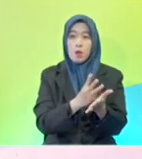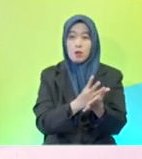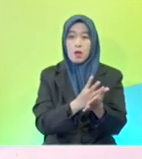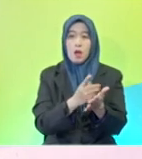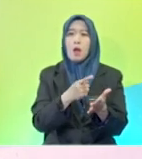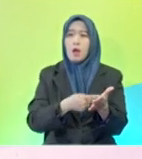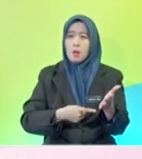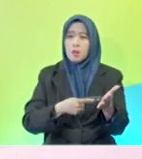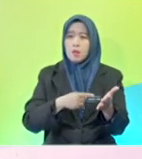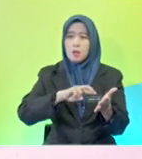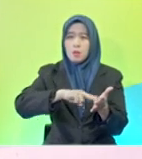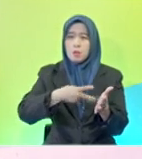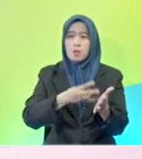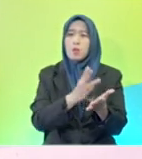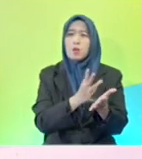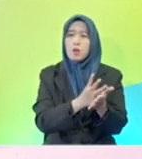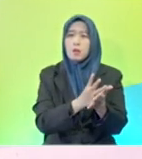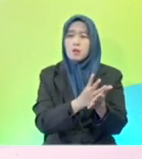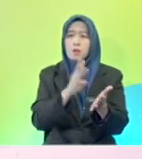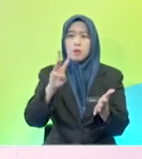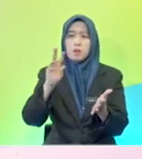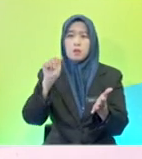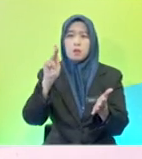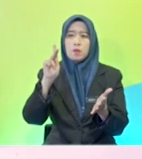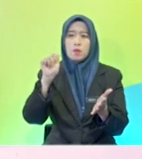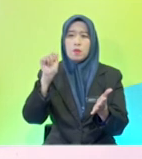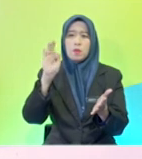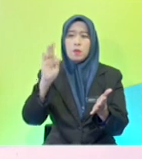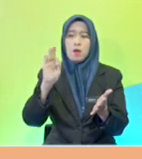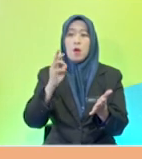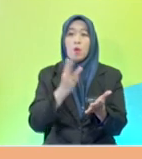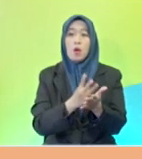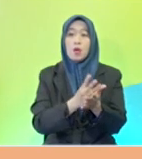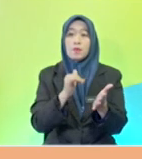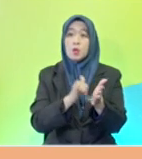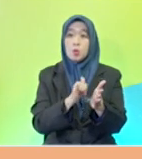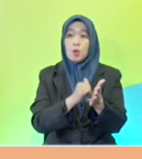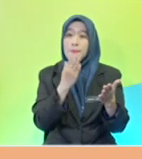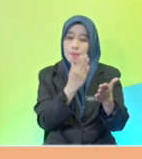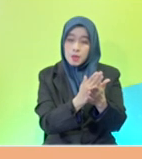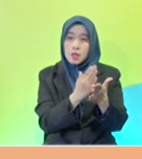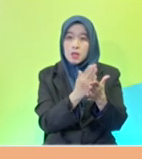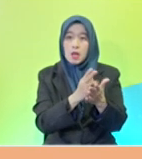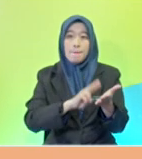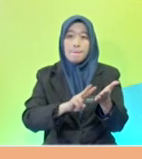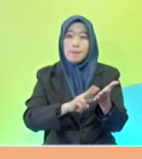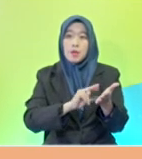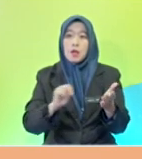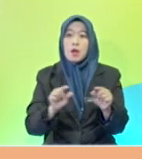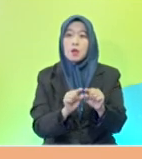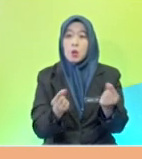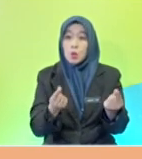dengan wakaf ini ya murid-murid? Mari kita lihat, wakaf itu menghentikan bacaan